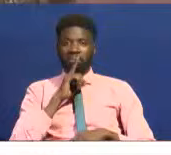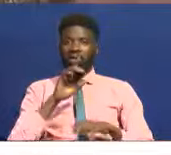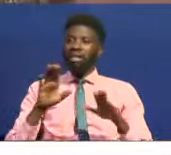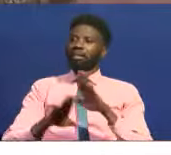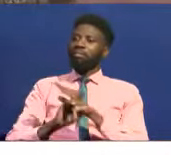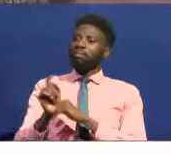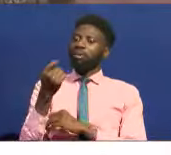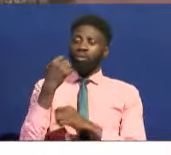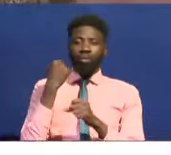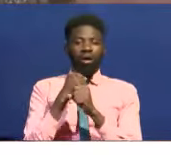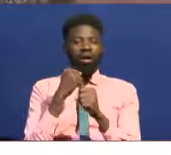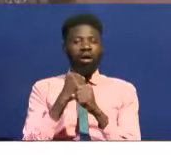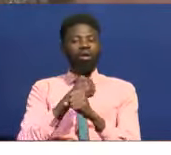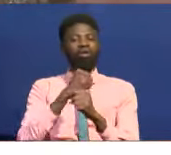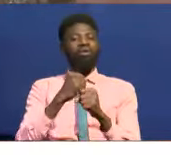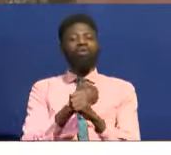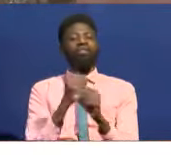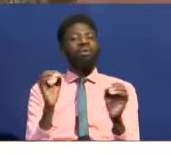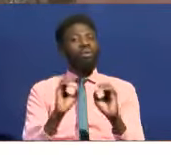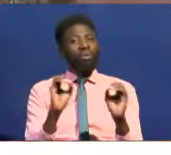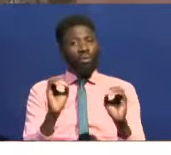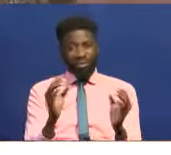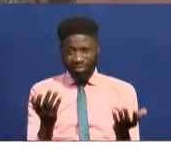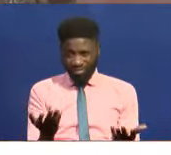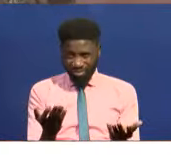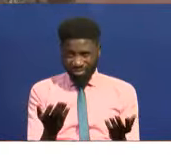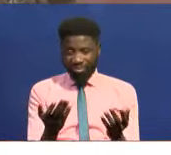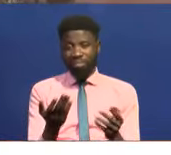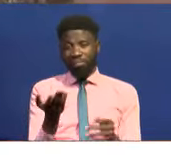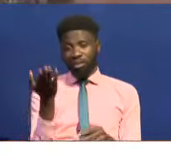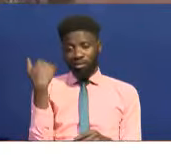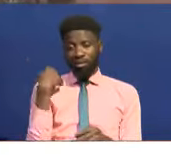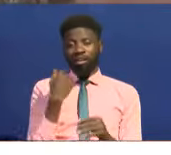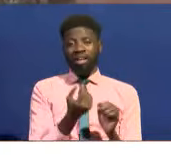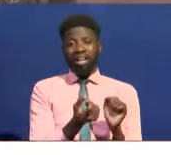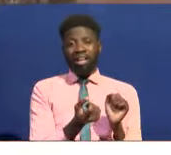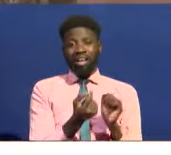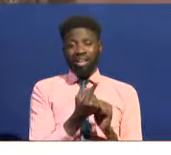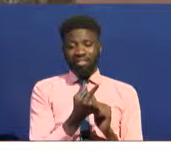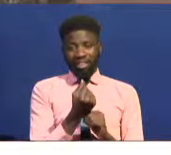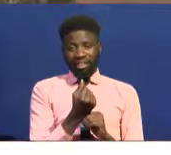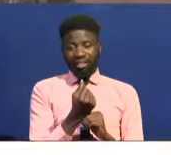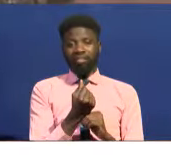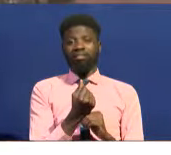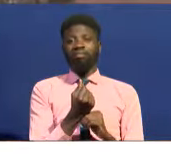kahawa, sasa kama imetoka shilingi 11 imefika 87, amefanya hajafanya?